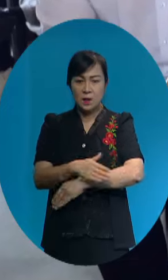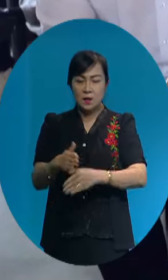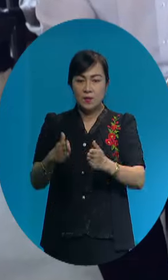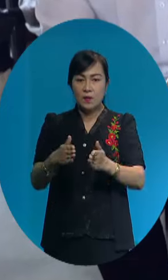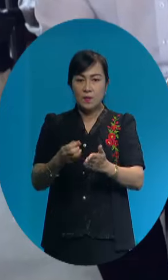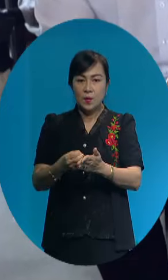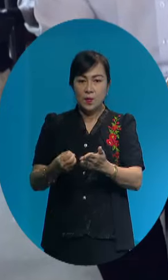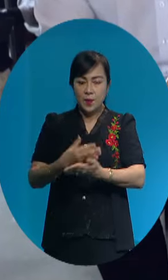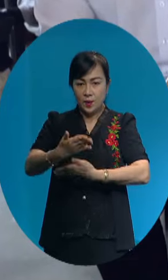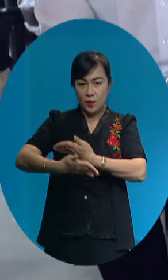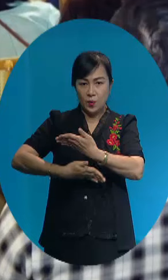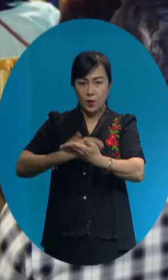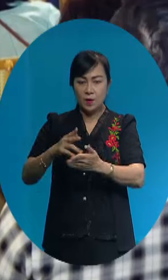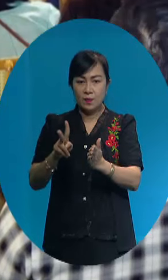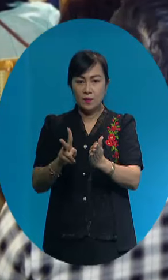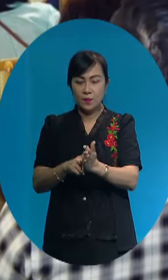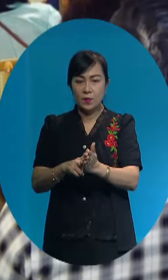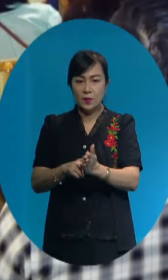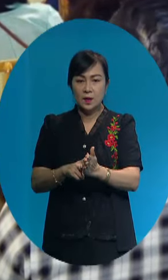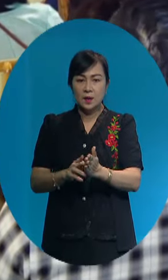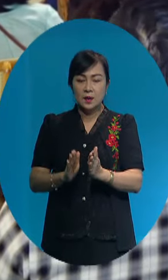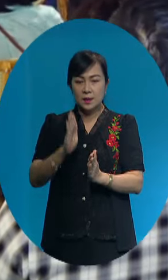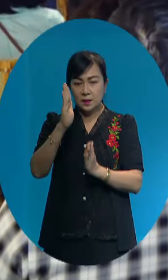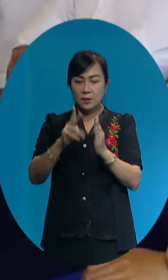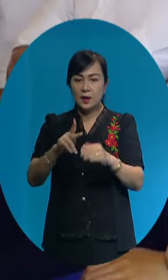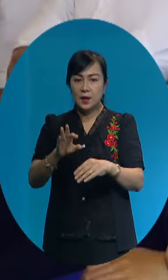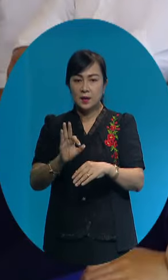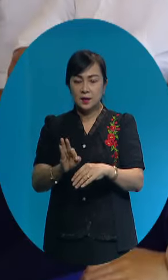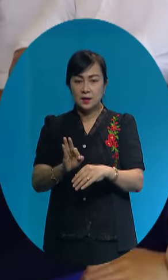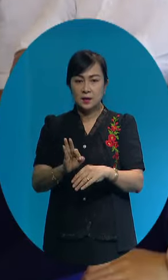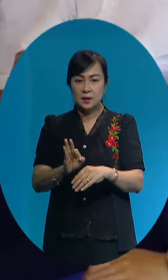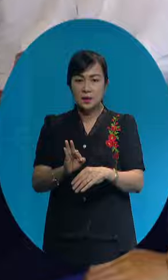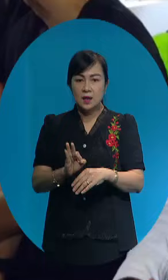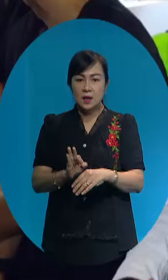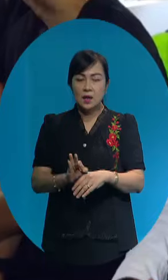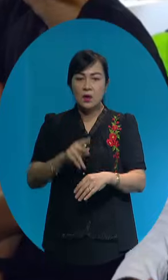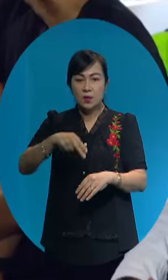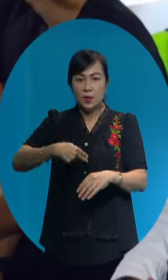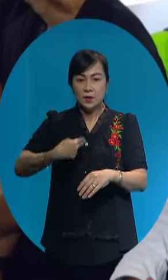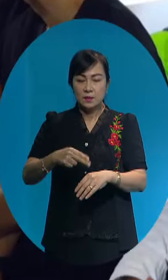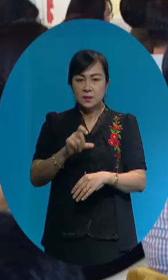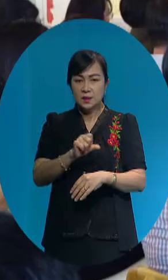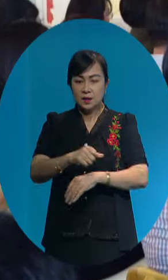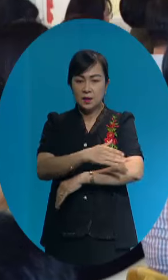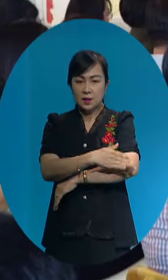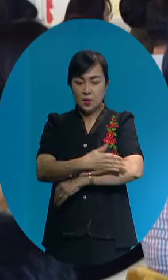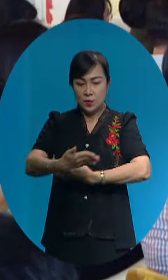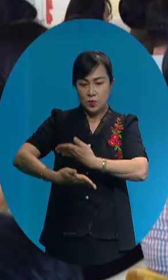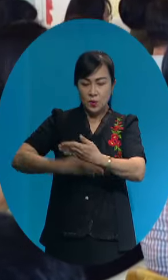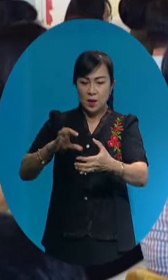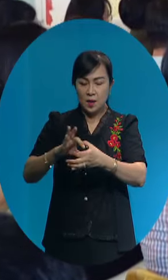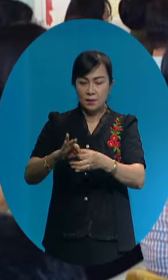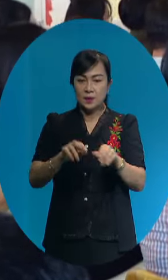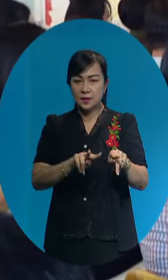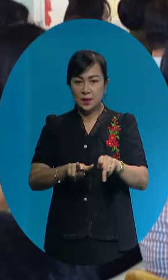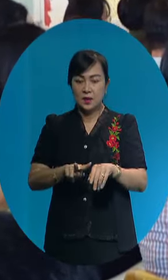thương mại và ngoại giao trực thuộc Văn Phòng thị trưởng thành phố Houston như một lời khẳng định về sự quan tâm sẵn sàng hỗ trợ giao thương và hợp tác